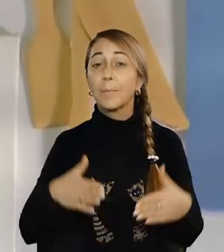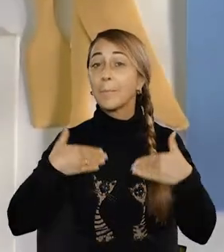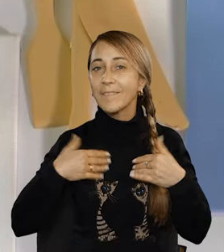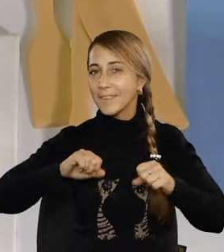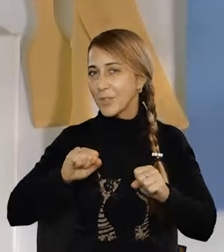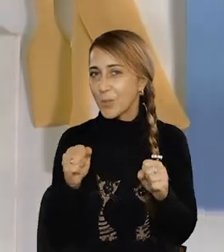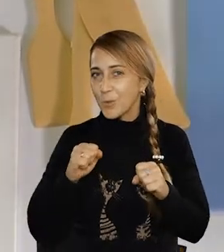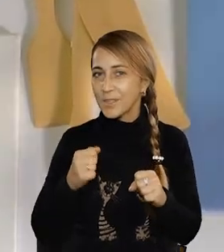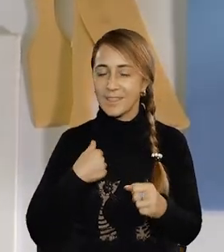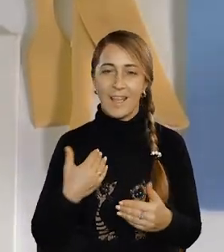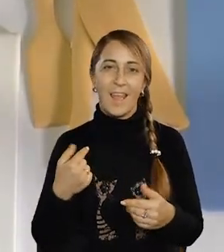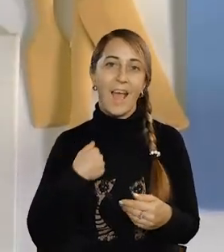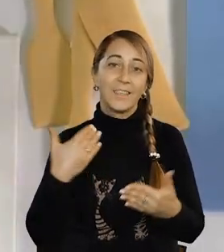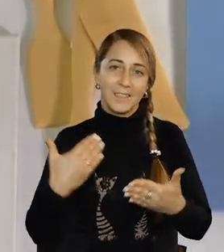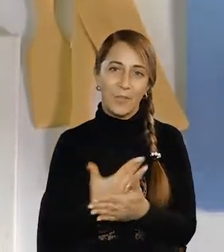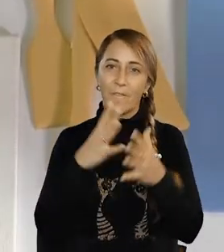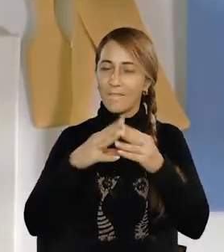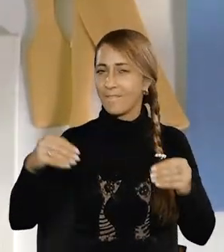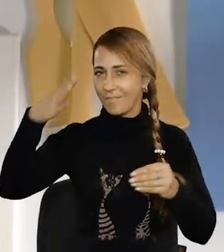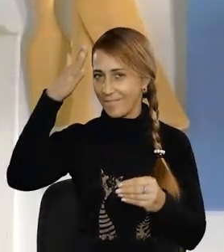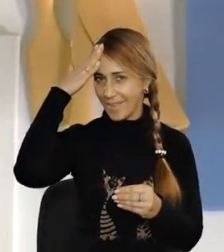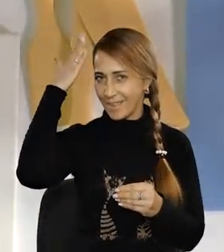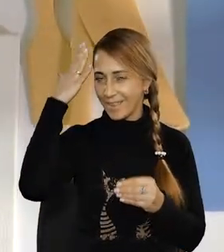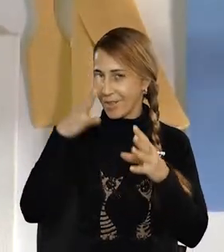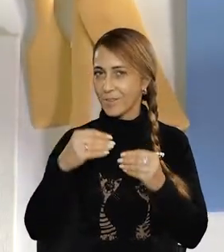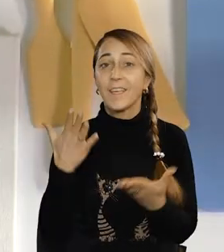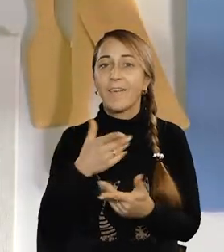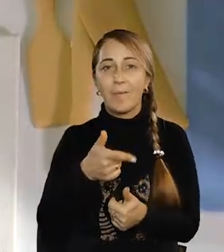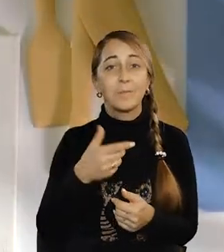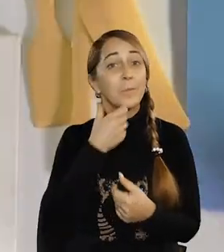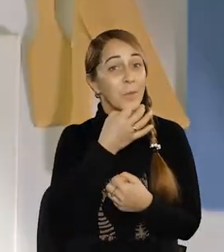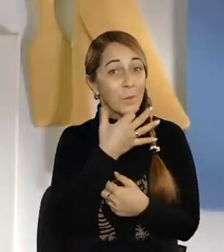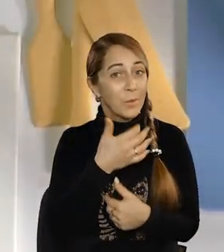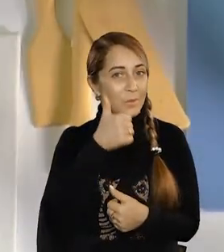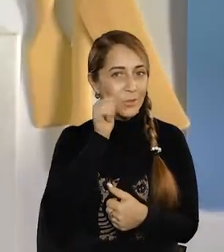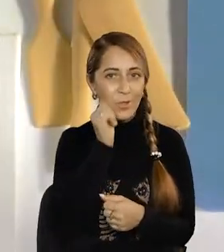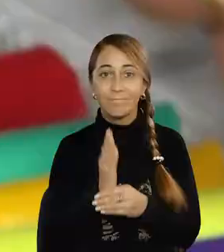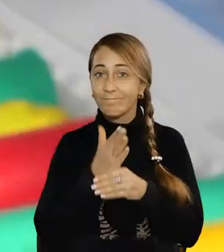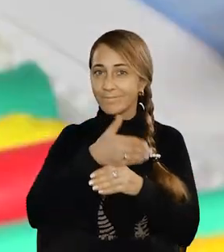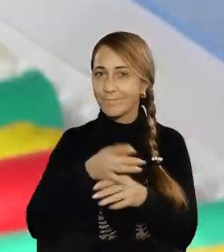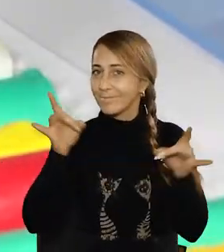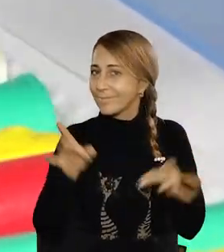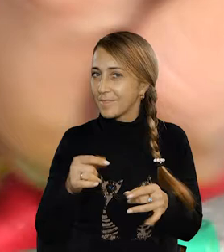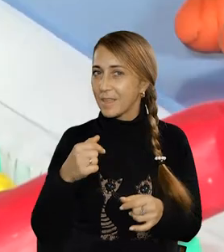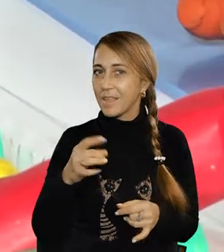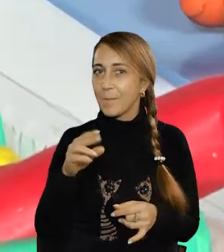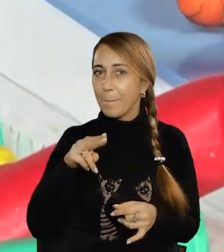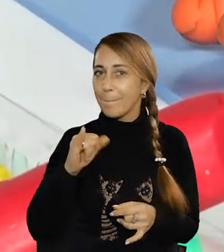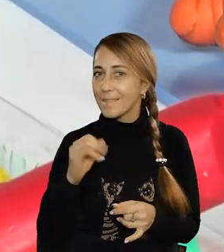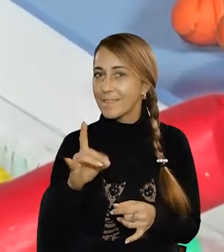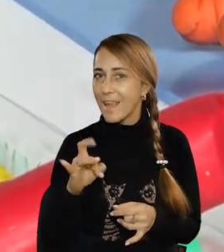Привіт, друзі! Це знову я, Веселий Круасан. Як вам? Сподобалось вчора у піцерії? Мені так. Ми